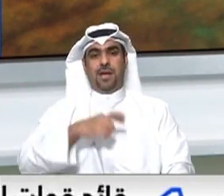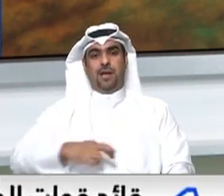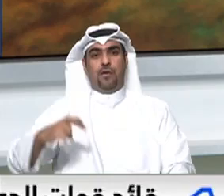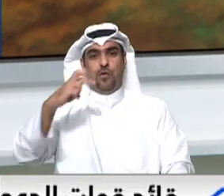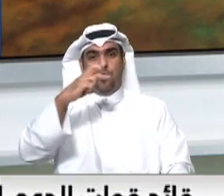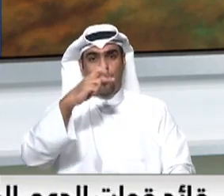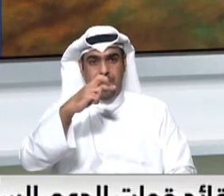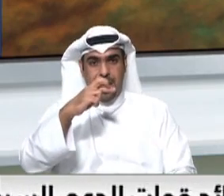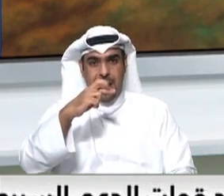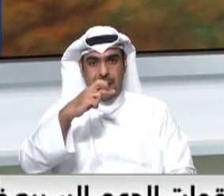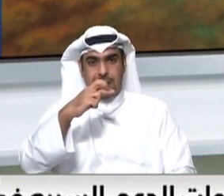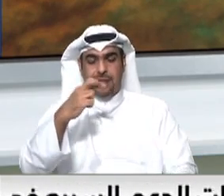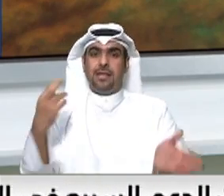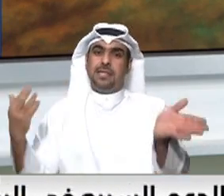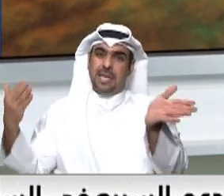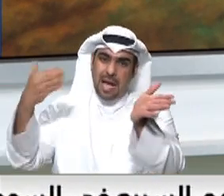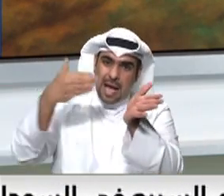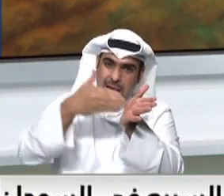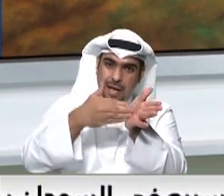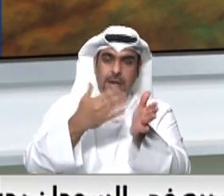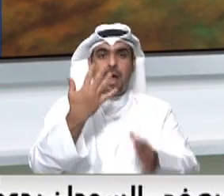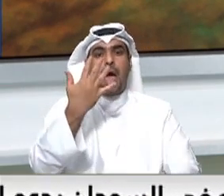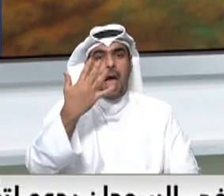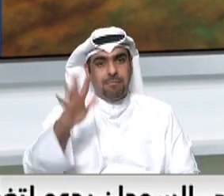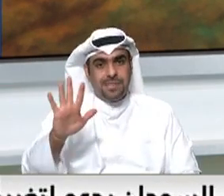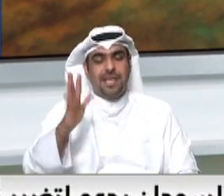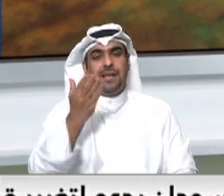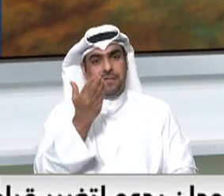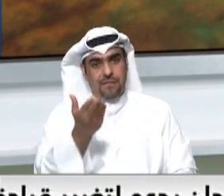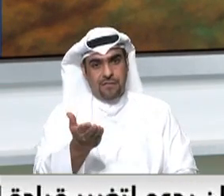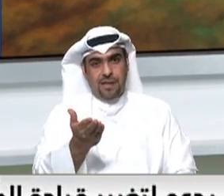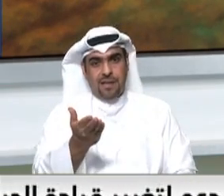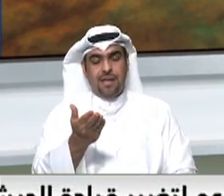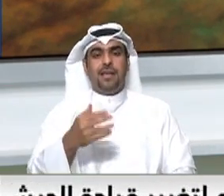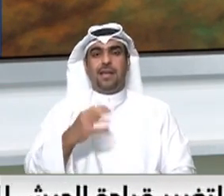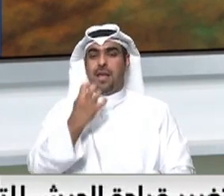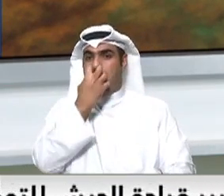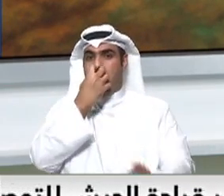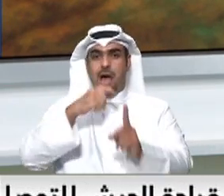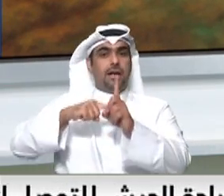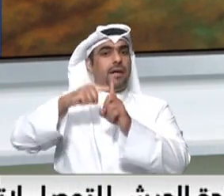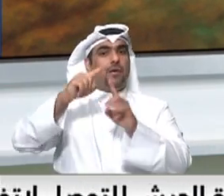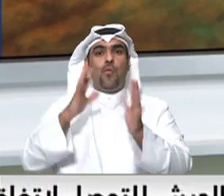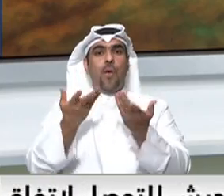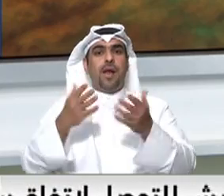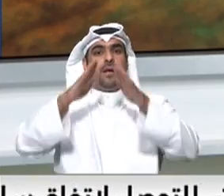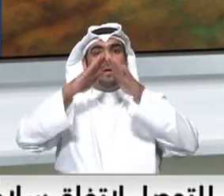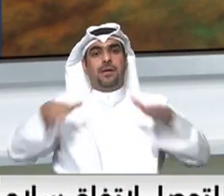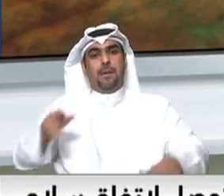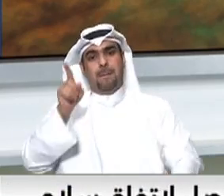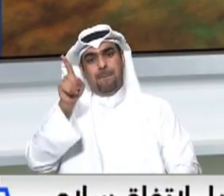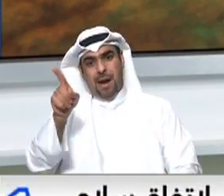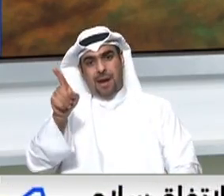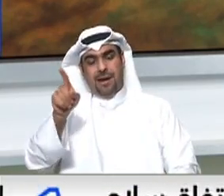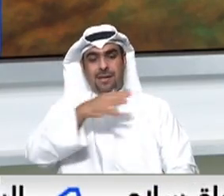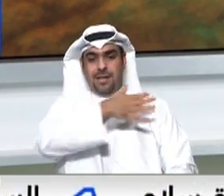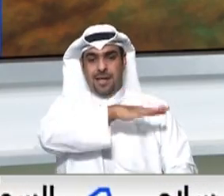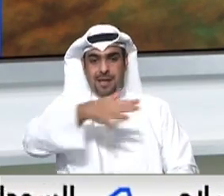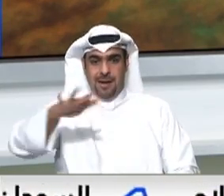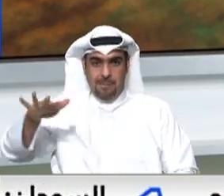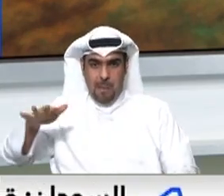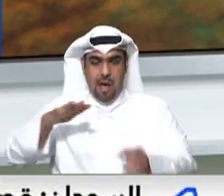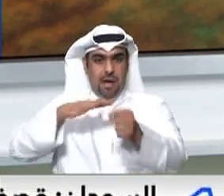المناطق وقد تصل الخمسين درجه مئويه في بعض المناطق خاصه المناطق الصحراويه درجات الحراره في السواحل والجزر